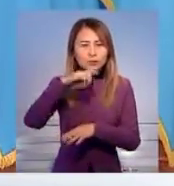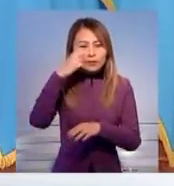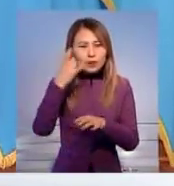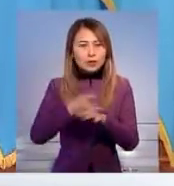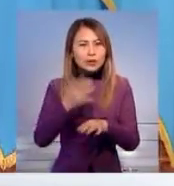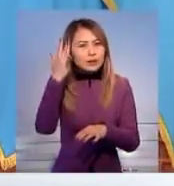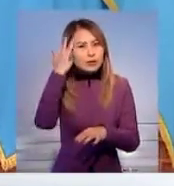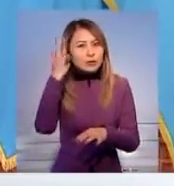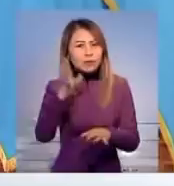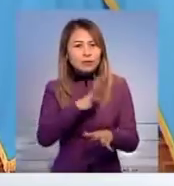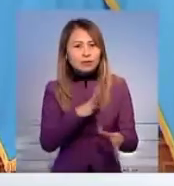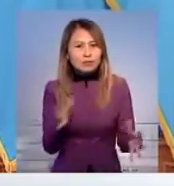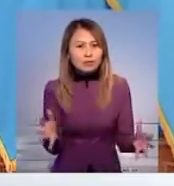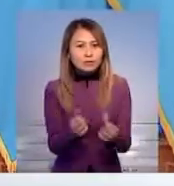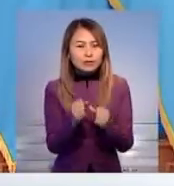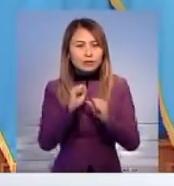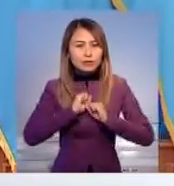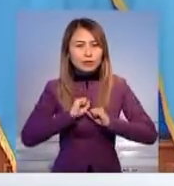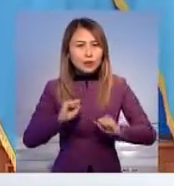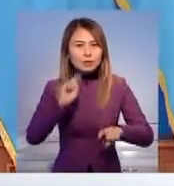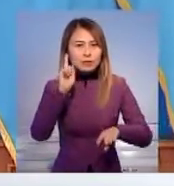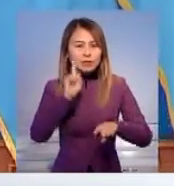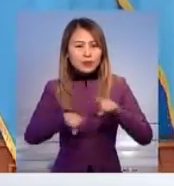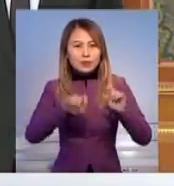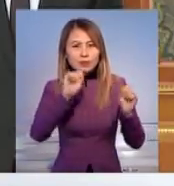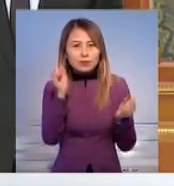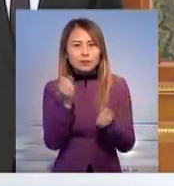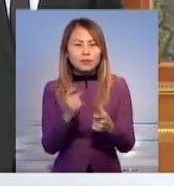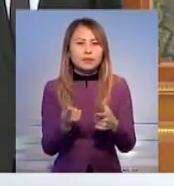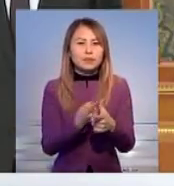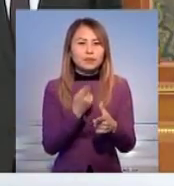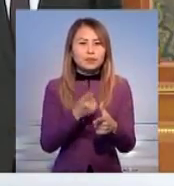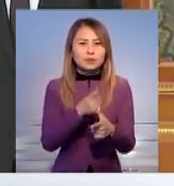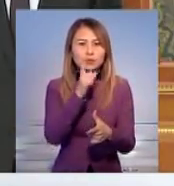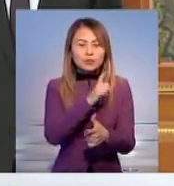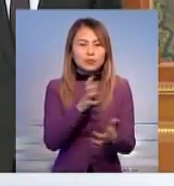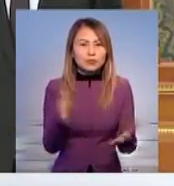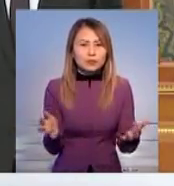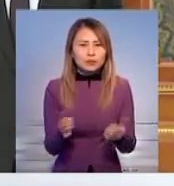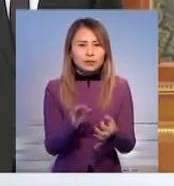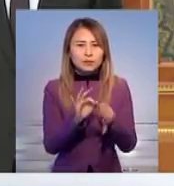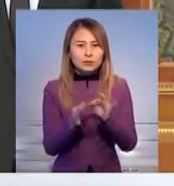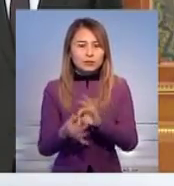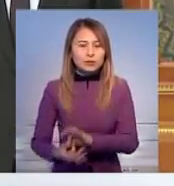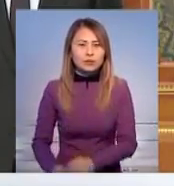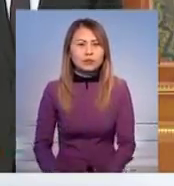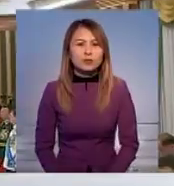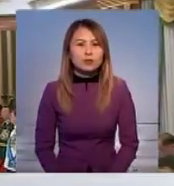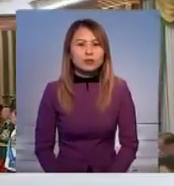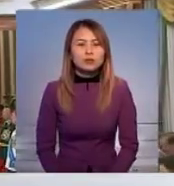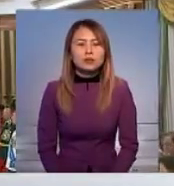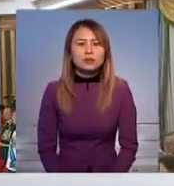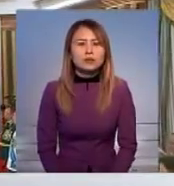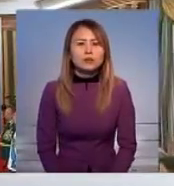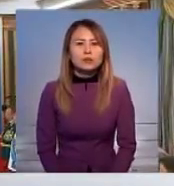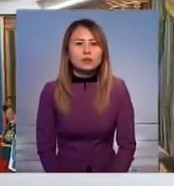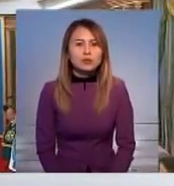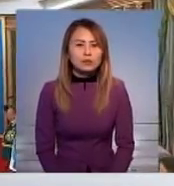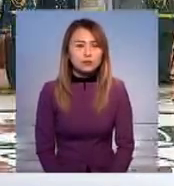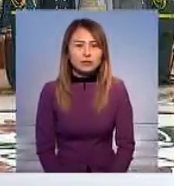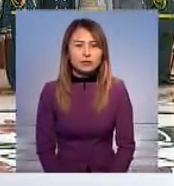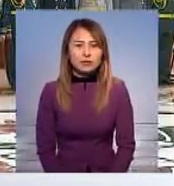бара жатқан кезде қырағылық танытып, жылдам әрекет етудің арқасында адам өмірін ажалдан арашалап қалған.